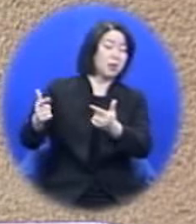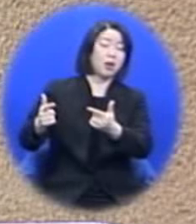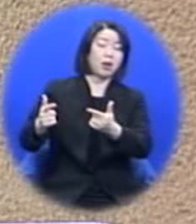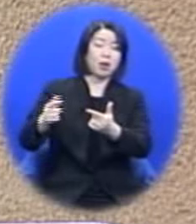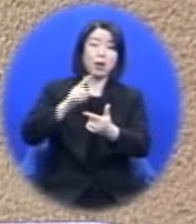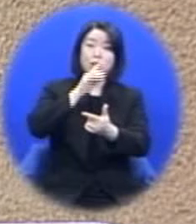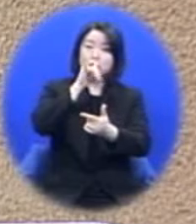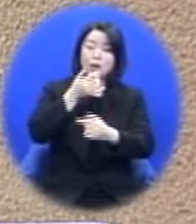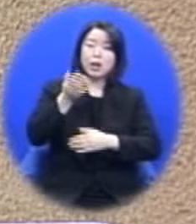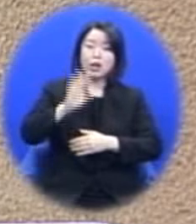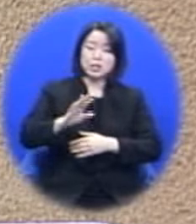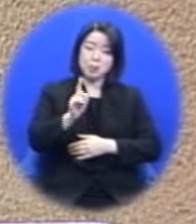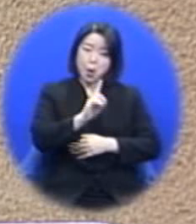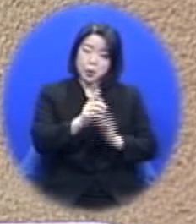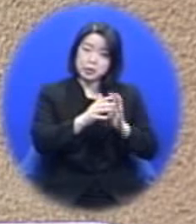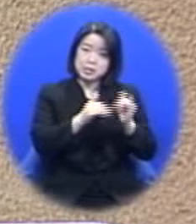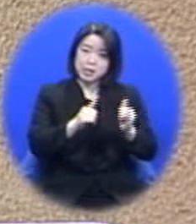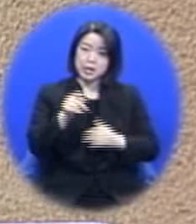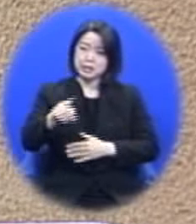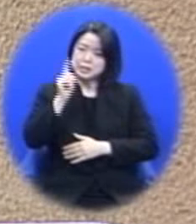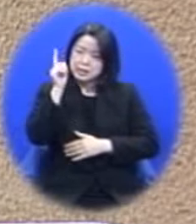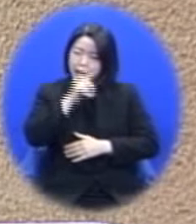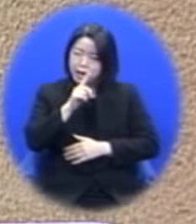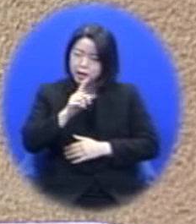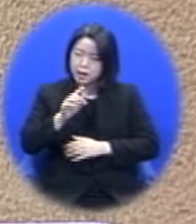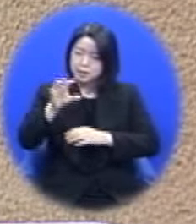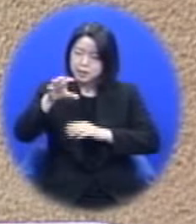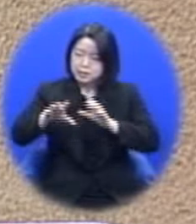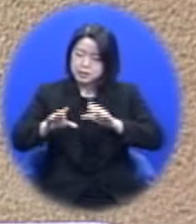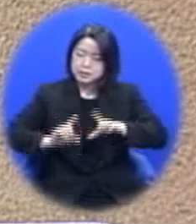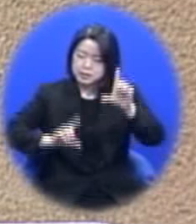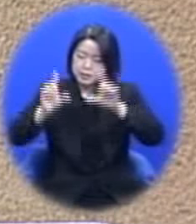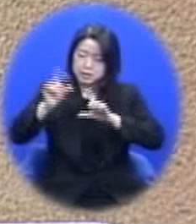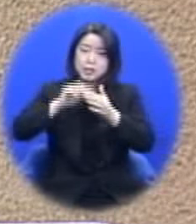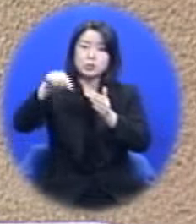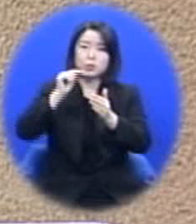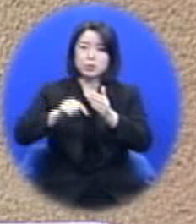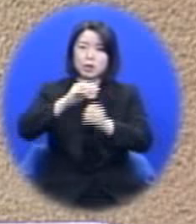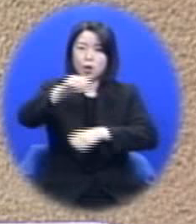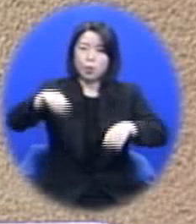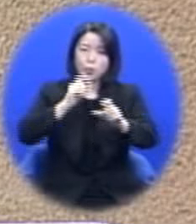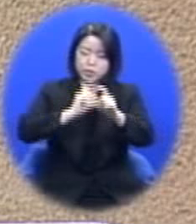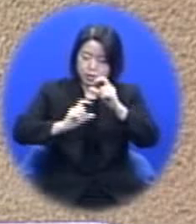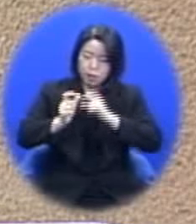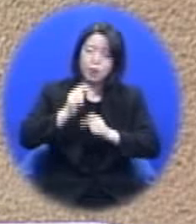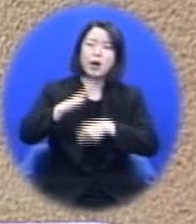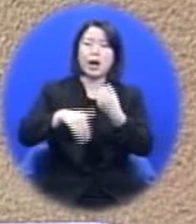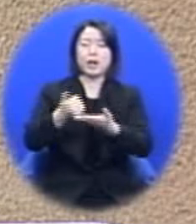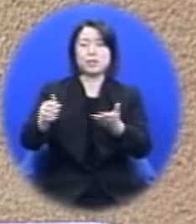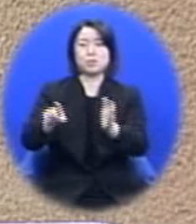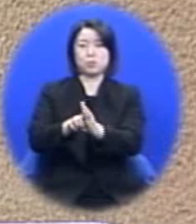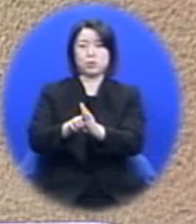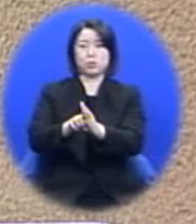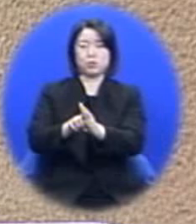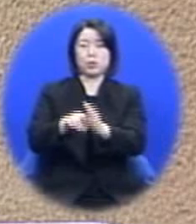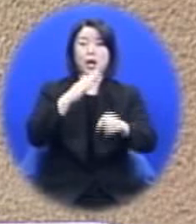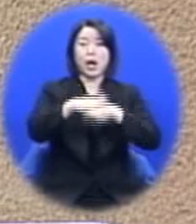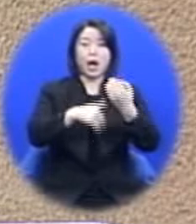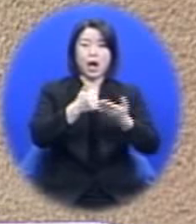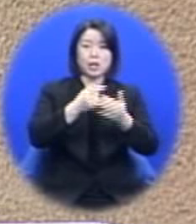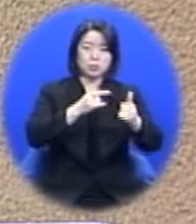그런데 어떤 사람은 그 악한 현상 속에서 오히려 더 하나님을 믿어요. 하나님께로 더